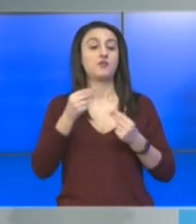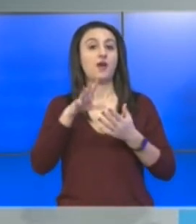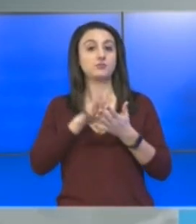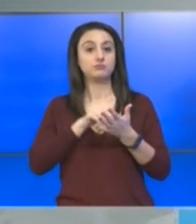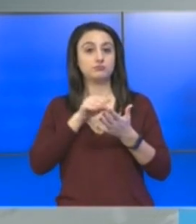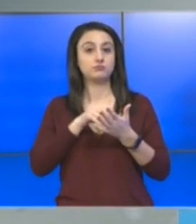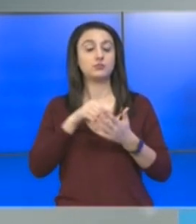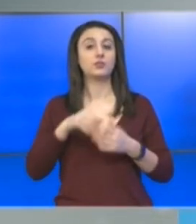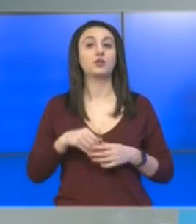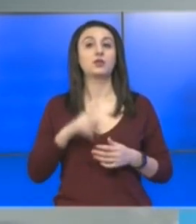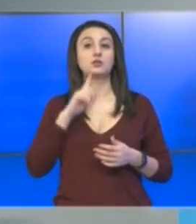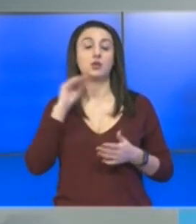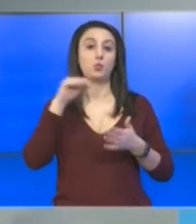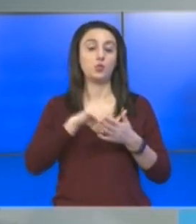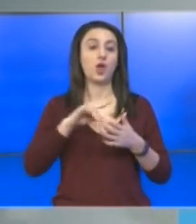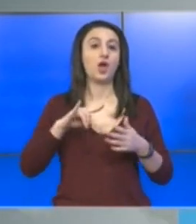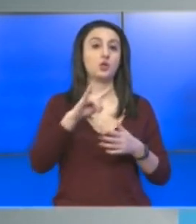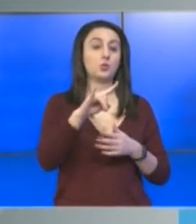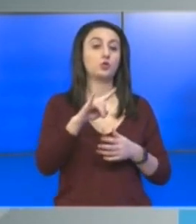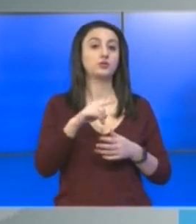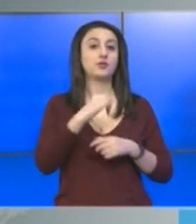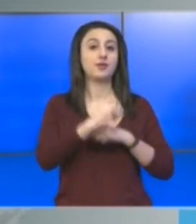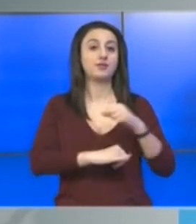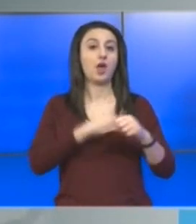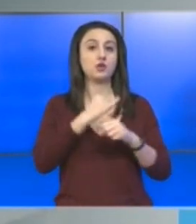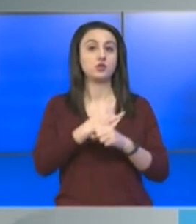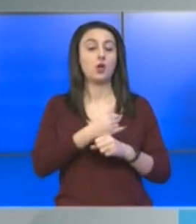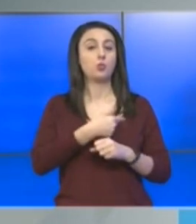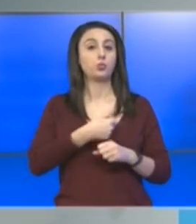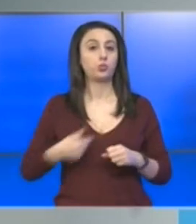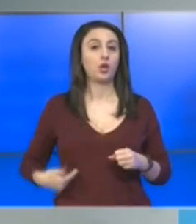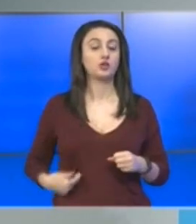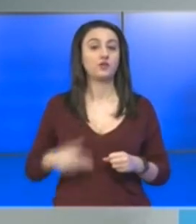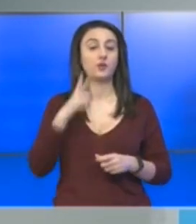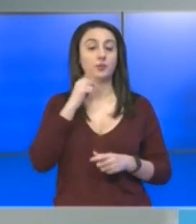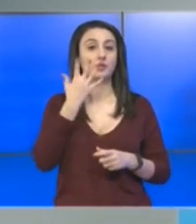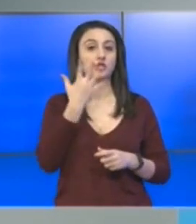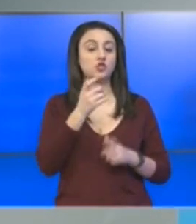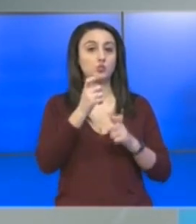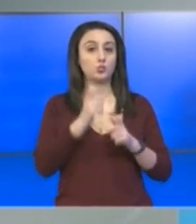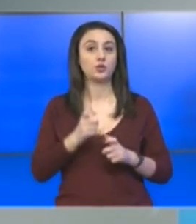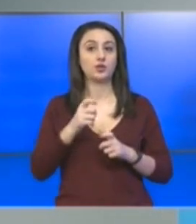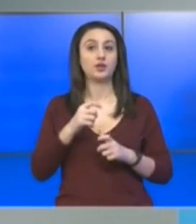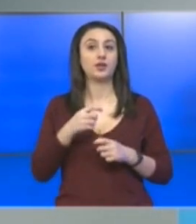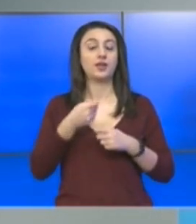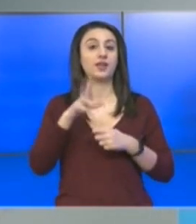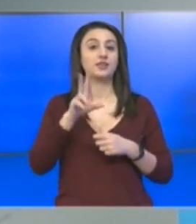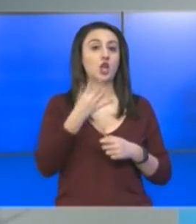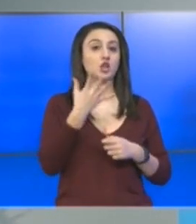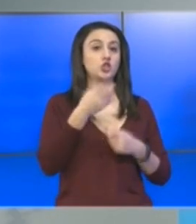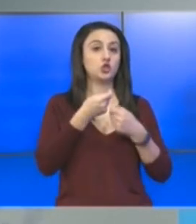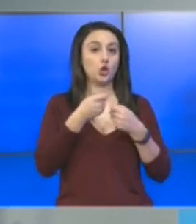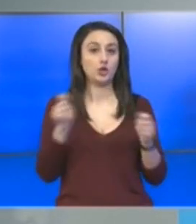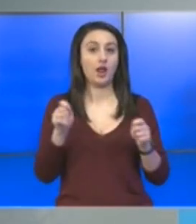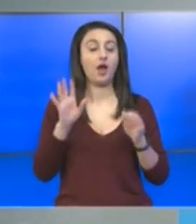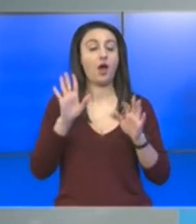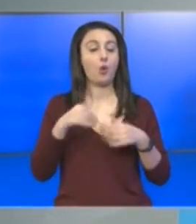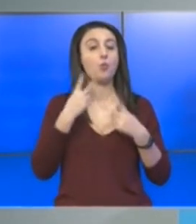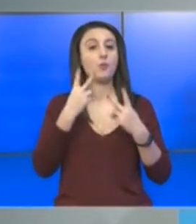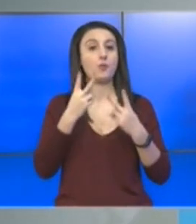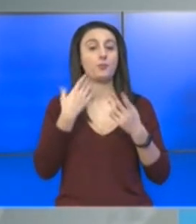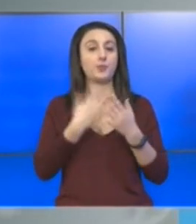fi instalate pe aeroportul internațional Henri Coandă. Vorbim de 5 bucăți dintr-un lot întreg de 35 de termoscanere care au rolul tocmai